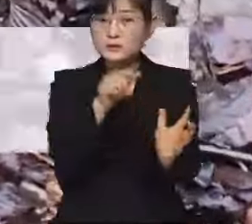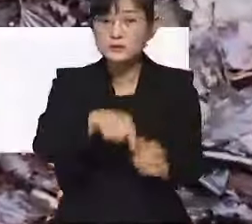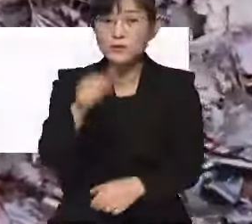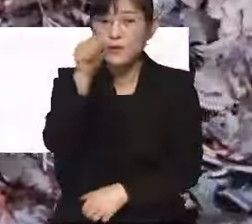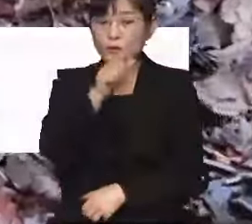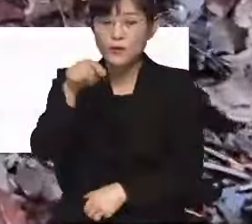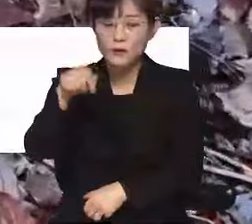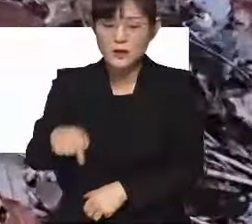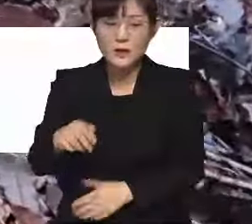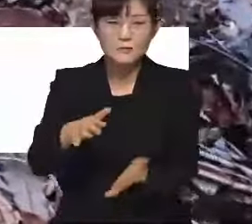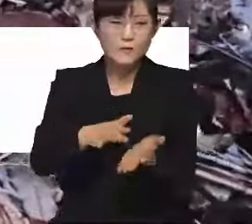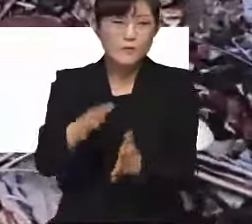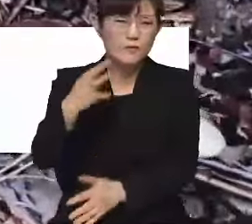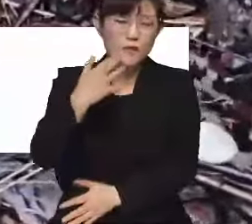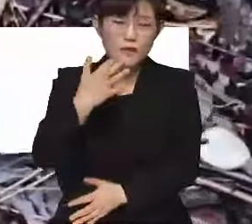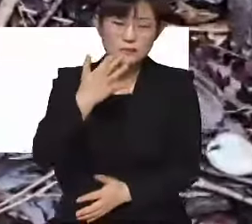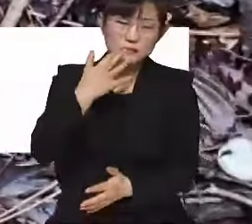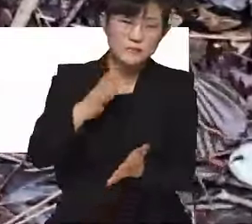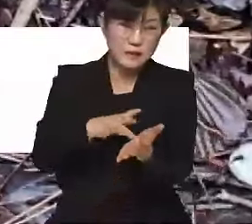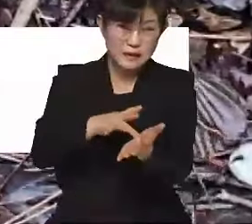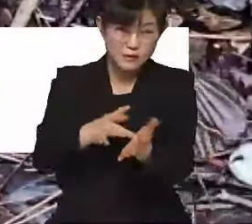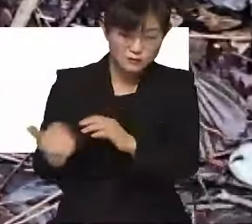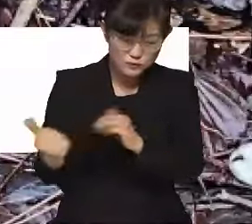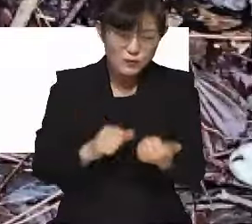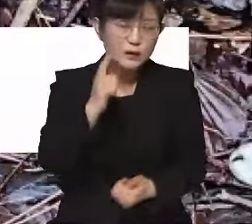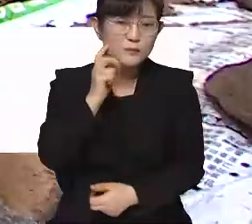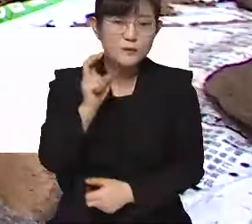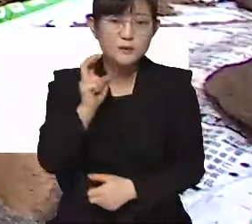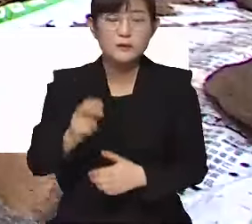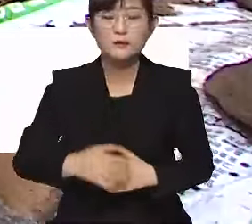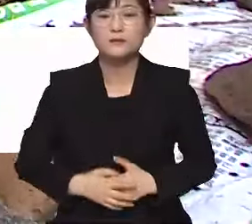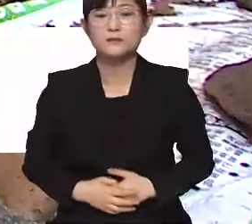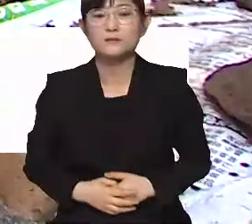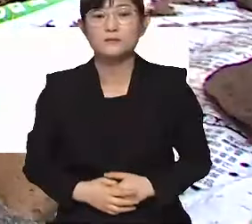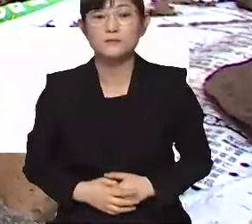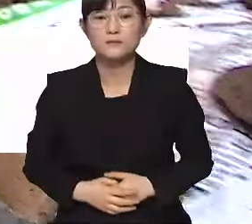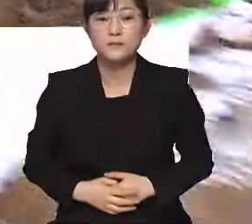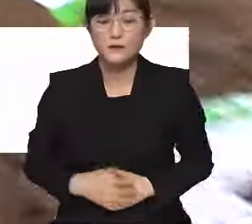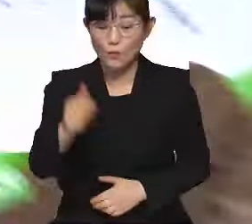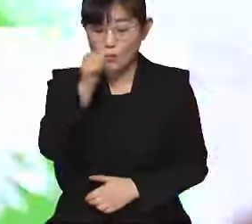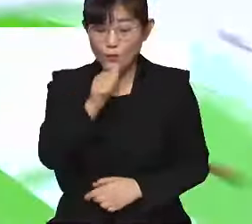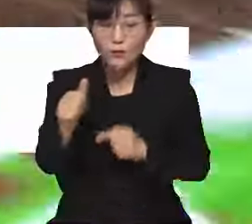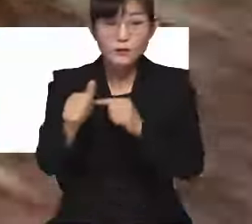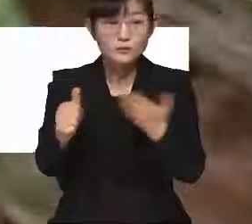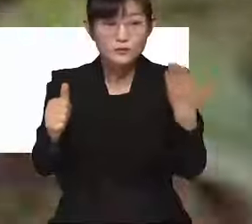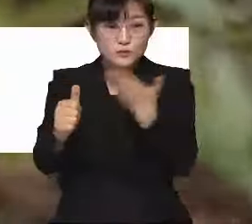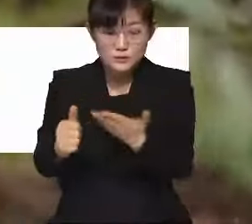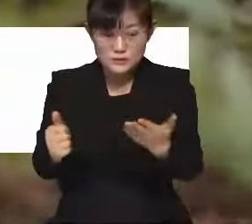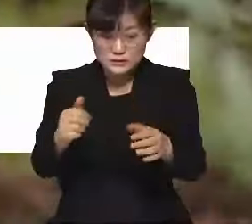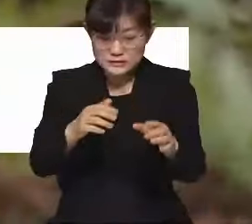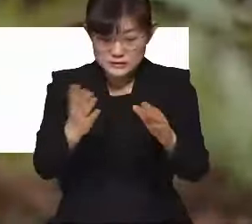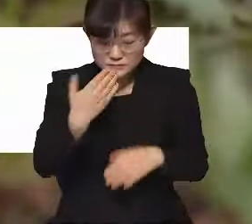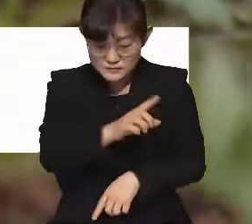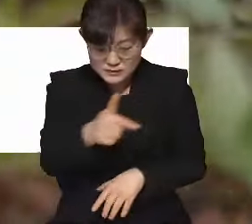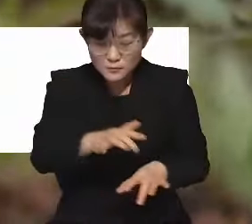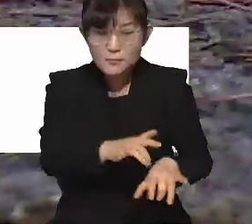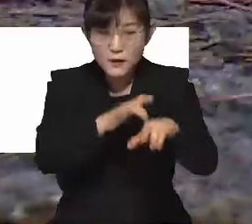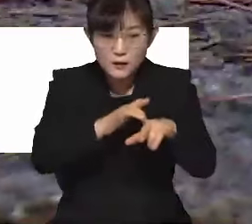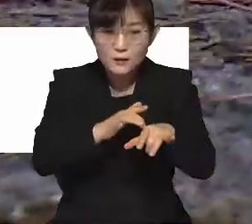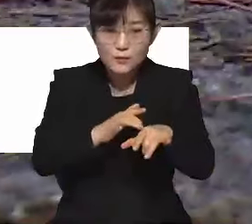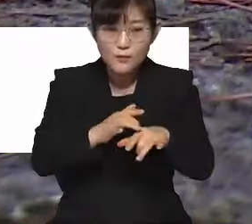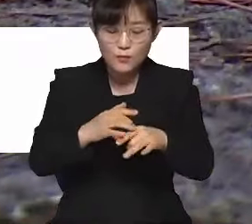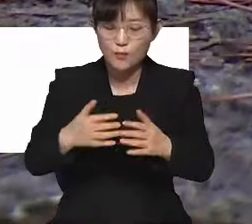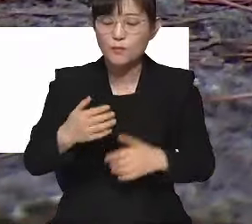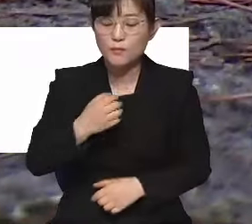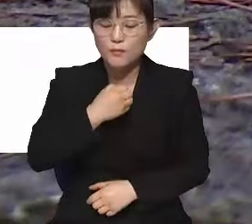고양이가 약물 중독으로 폐사했을 가능성이 큰 것으로 추정했습니다. 길고양이에게 줬던 사료가 사라졌고 마비와 구토